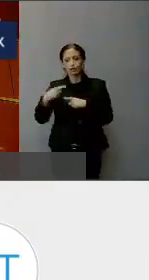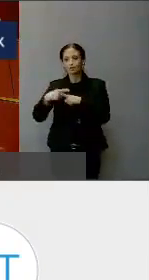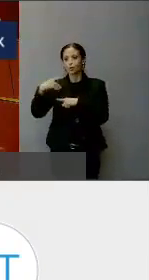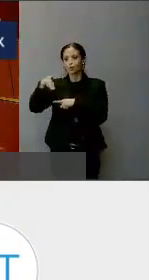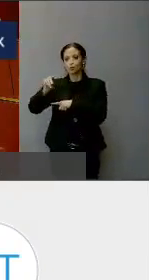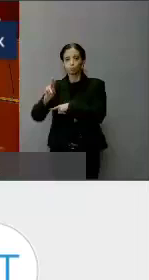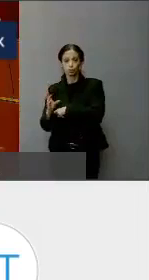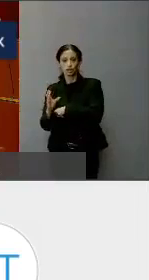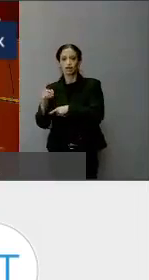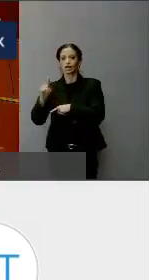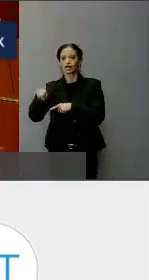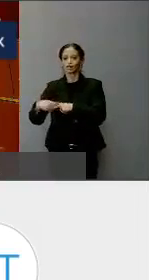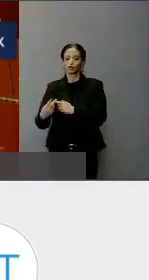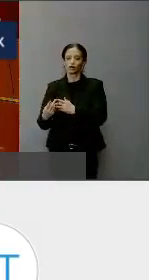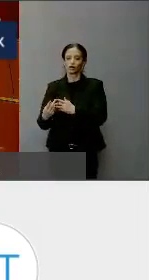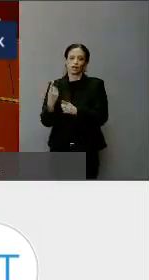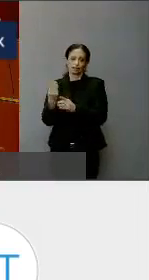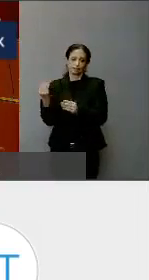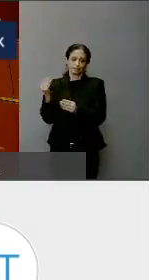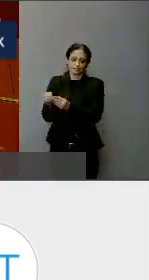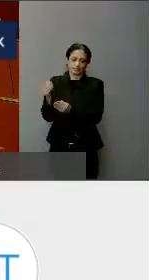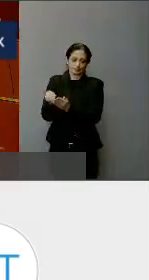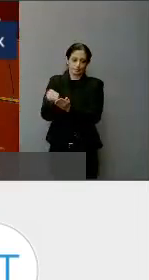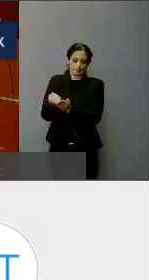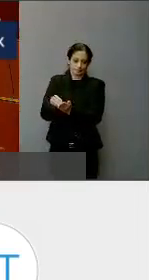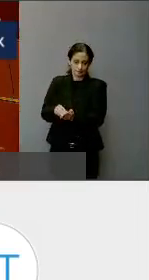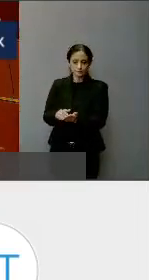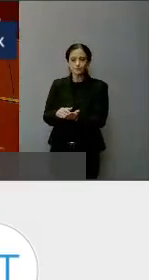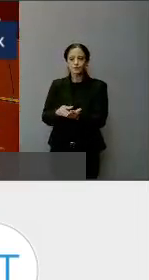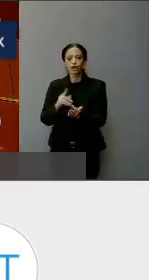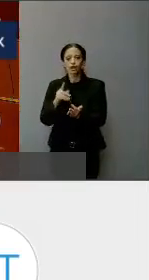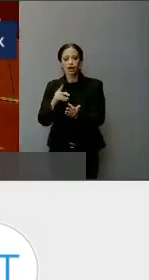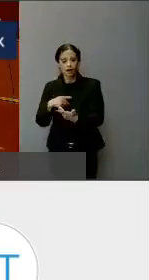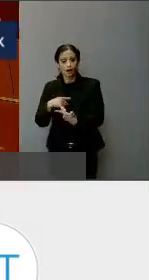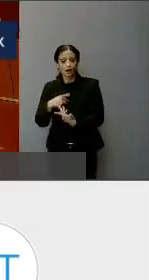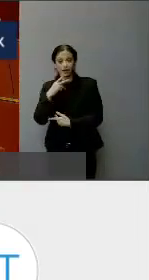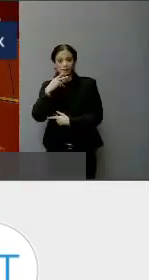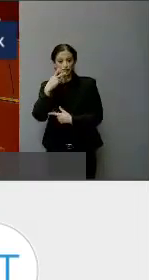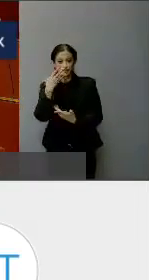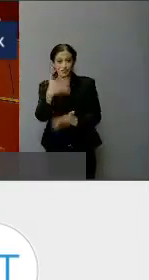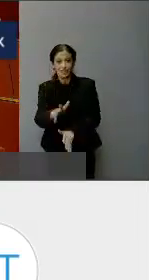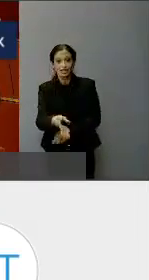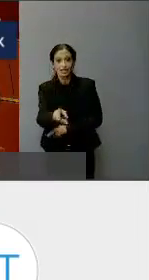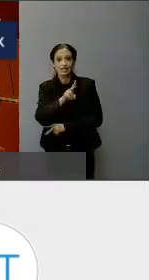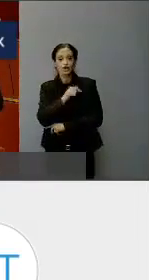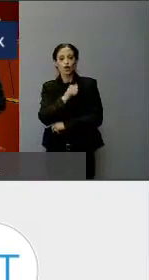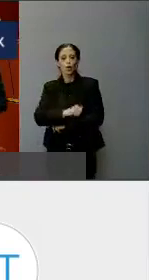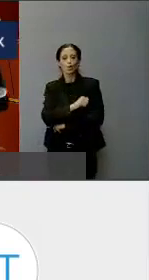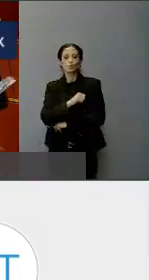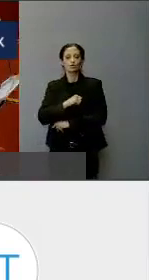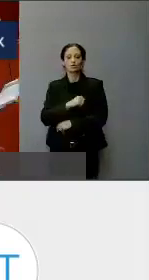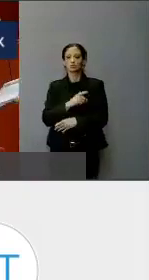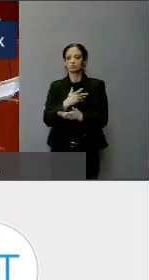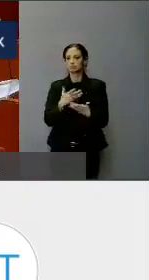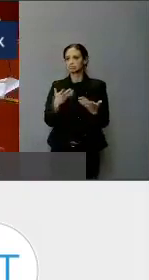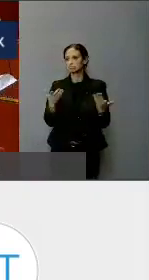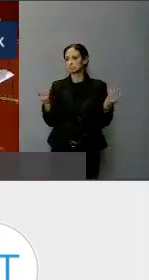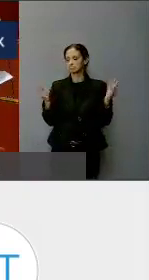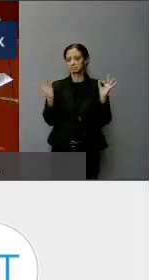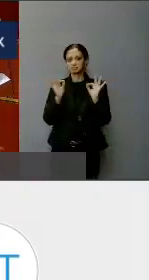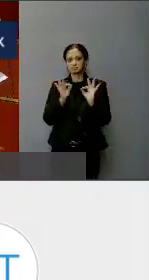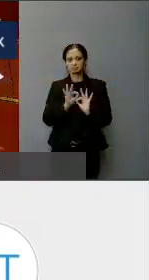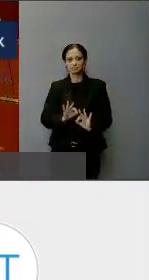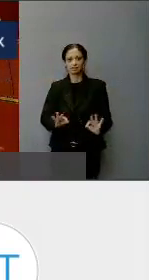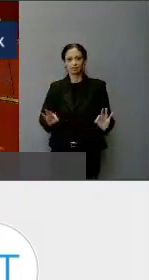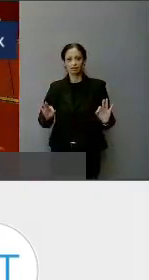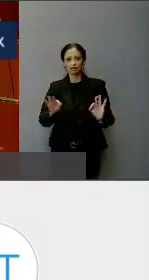violentarla ecco nonostante questo puoi dire la risposta del comune quale nessuno andiamo a votare la scritta di libera che scrive che è